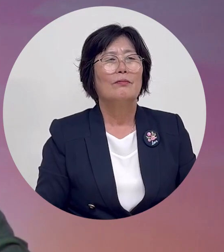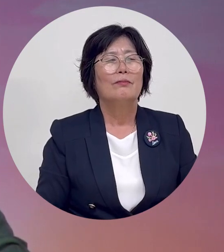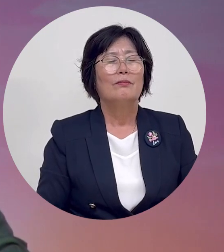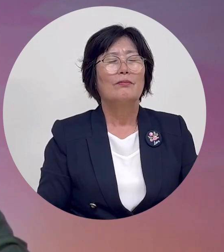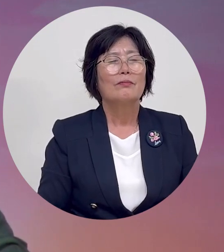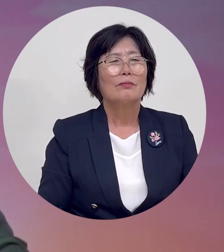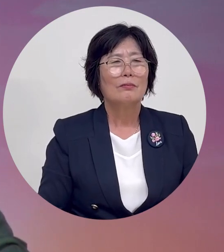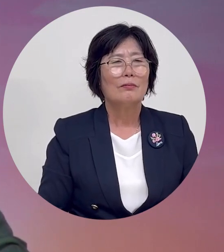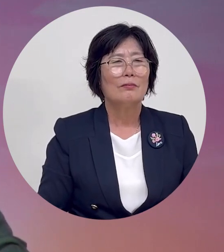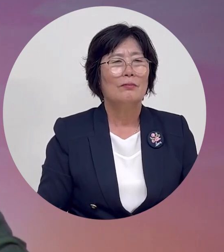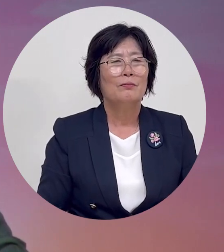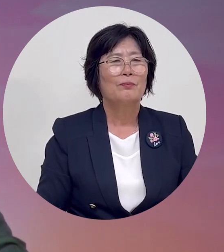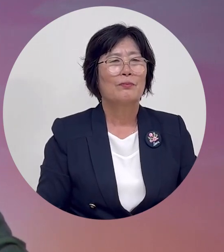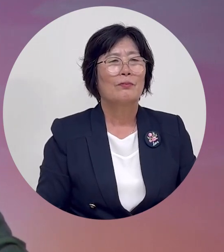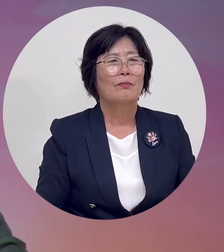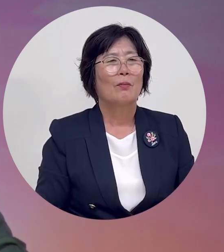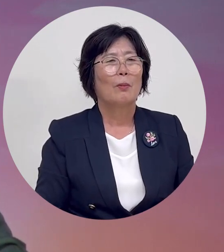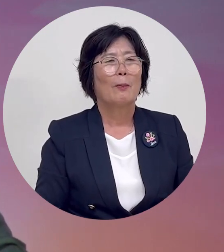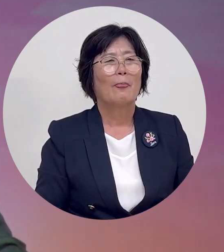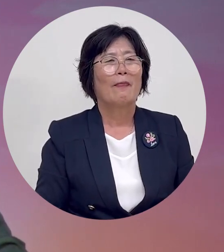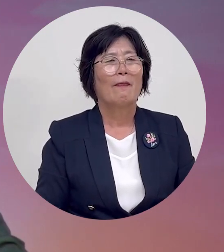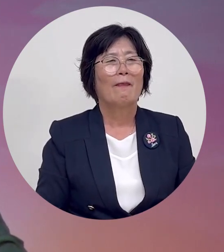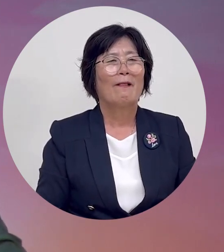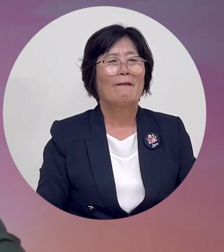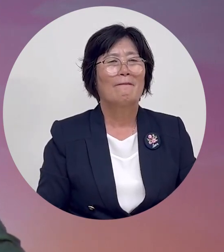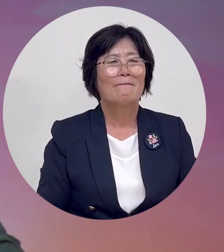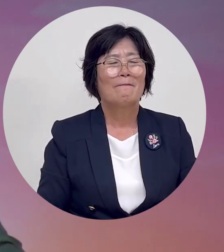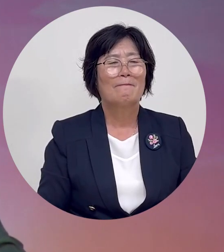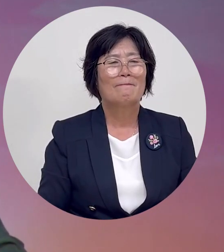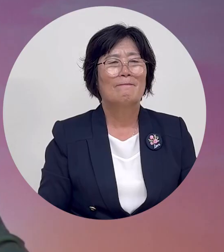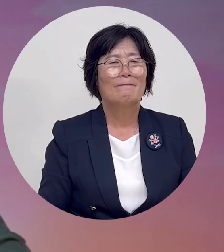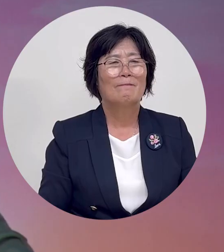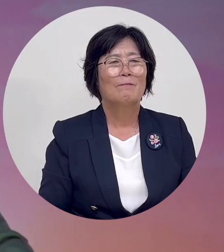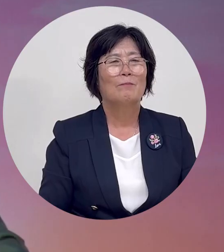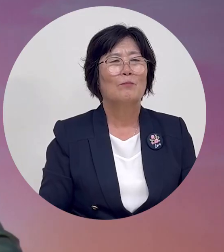예. 더 진하게 해가지고.